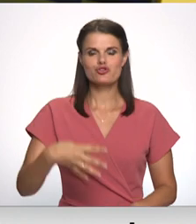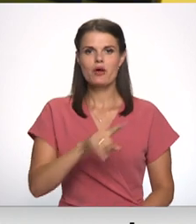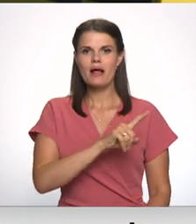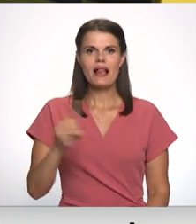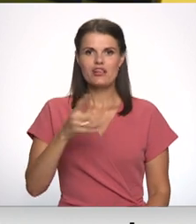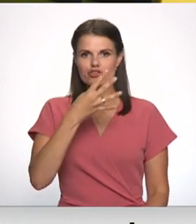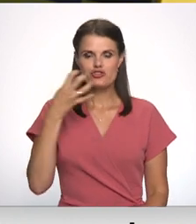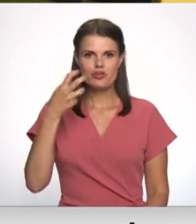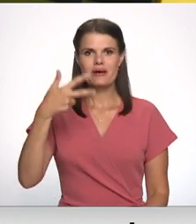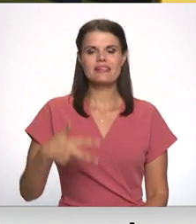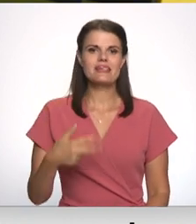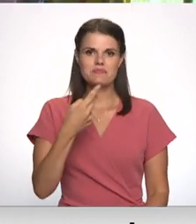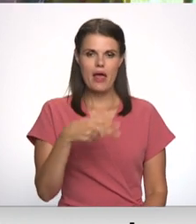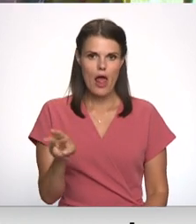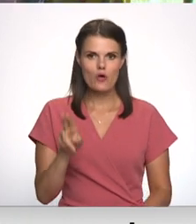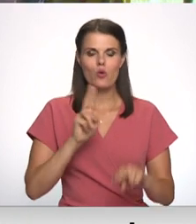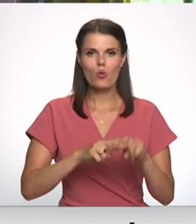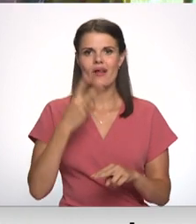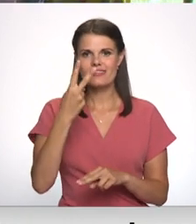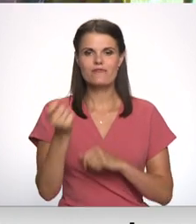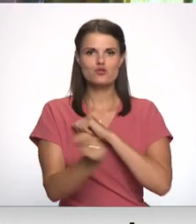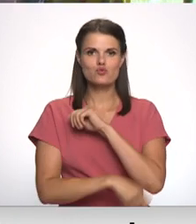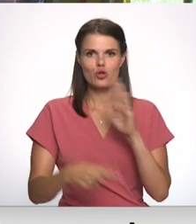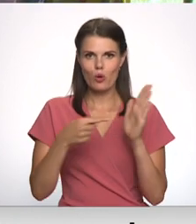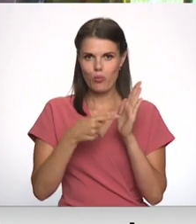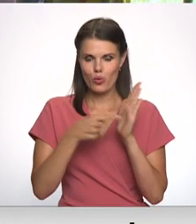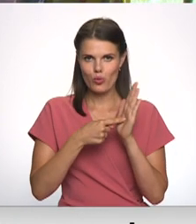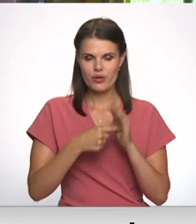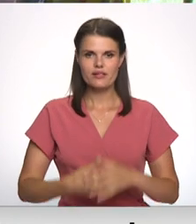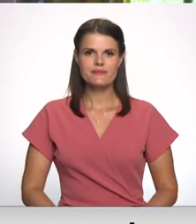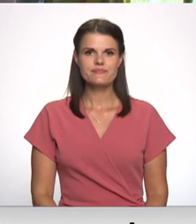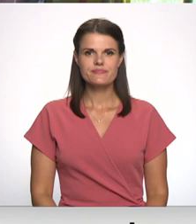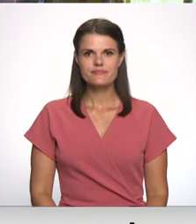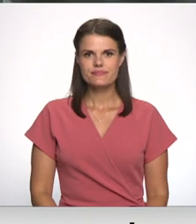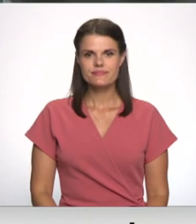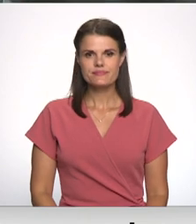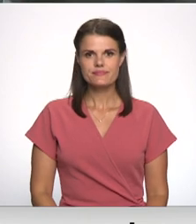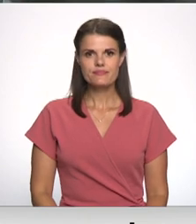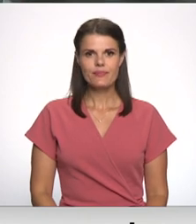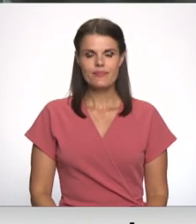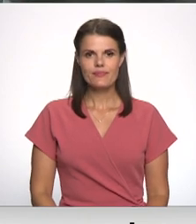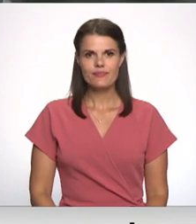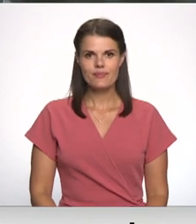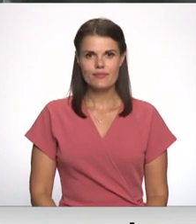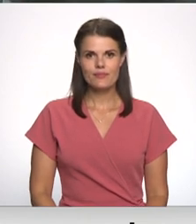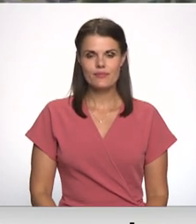līdz 430 eiro un divi soda punkti. Dāvids Frenerfelds, Māris Jurgensons, Latvijas televīzija.